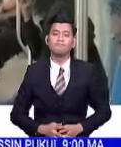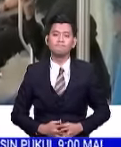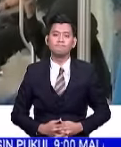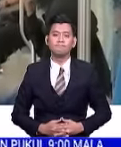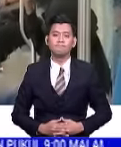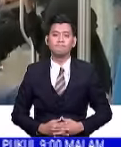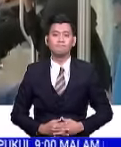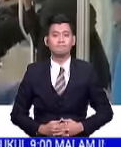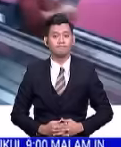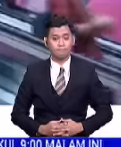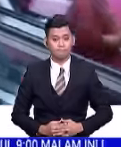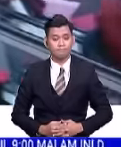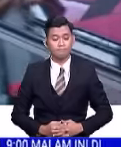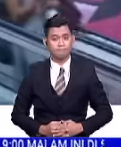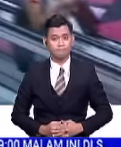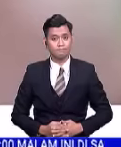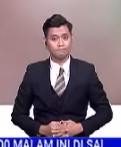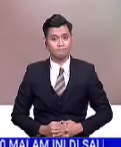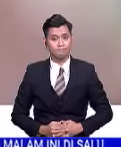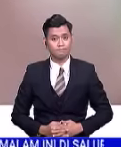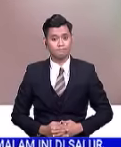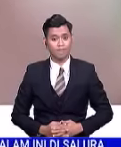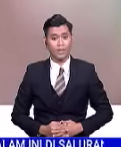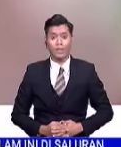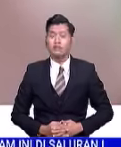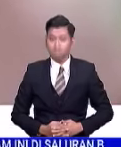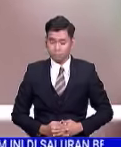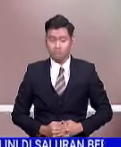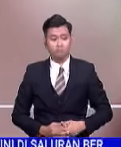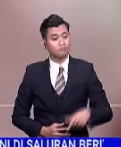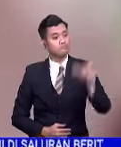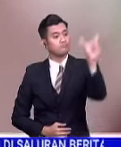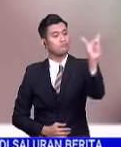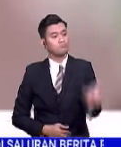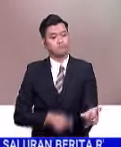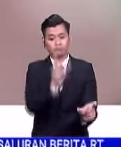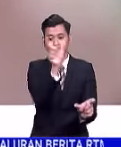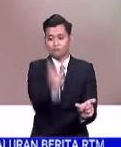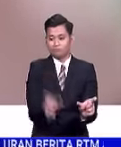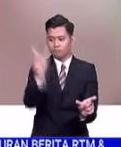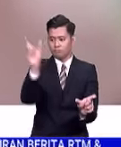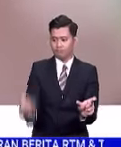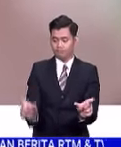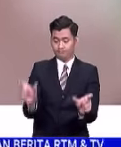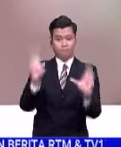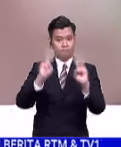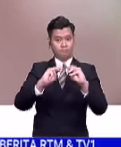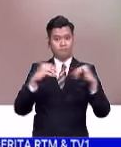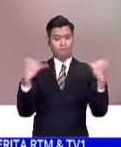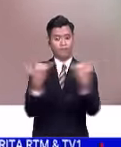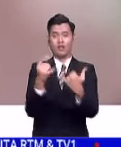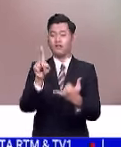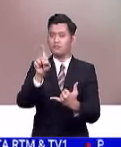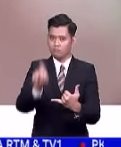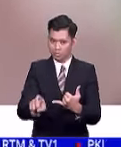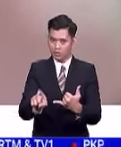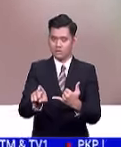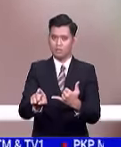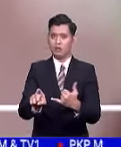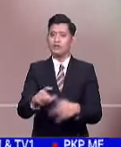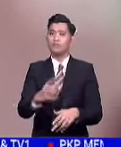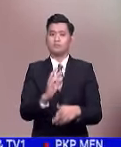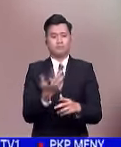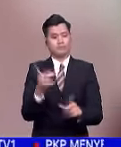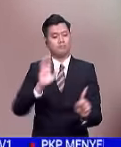Setiap anggota masyarakat ni mengamalkan self-lockdown